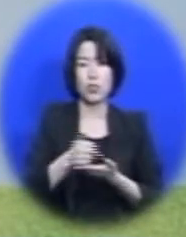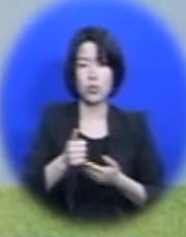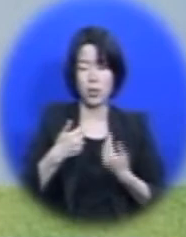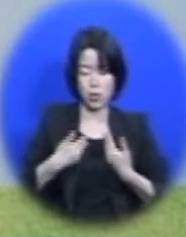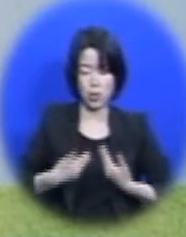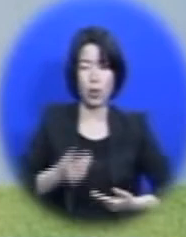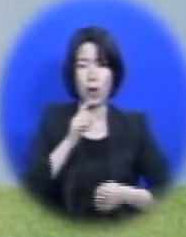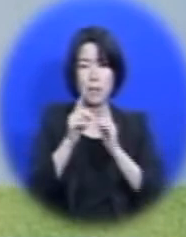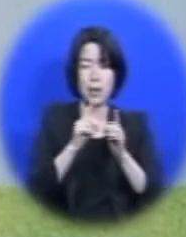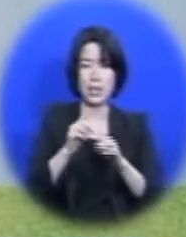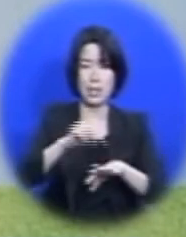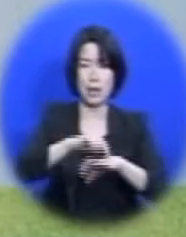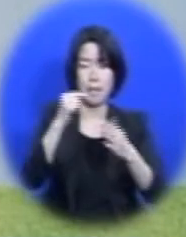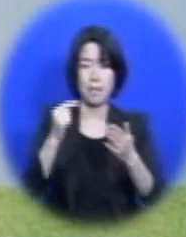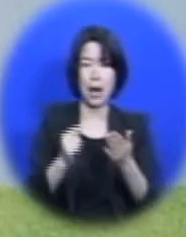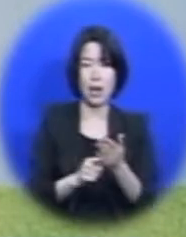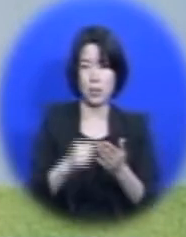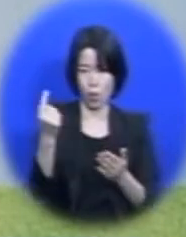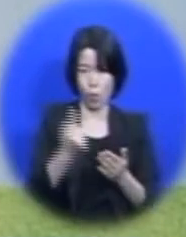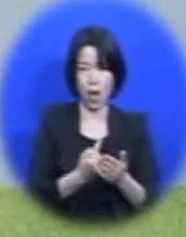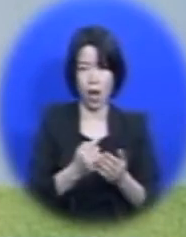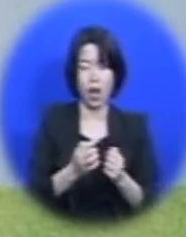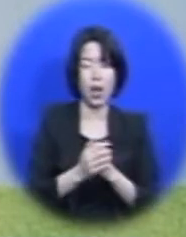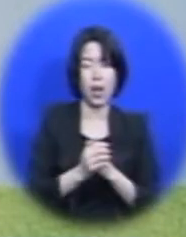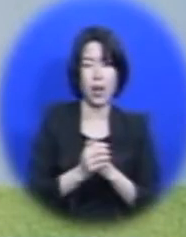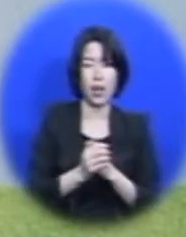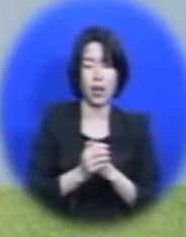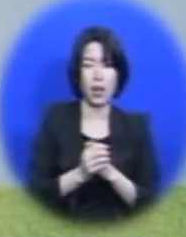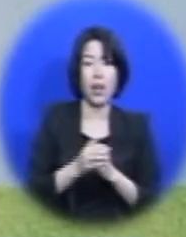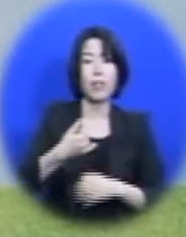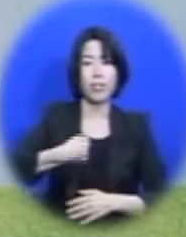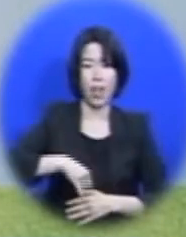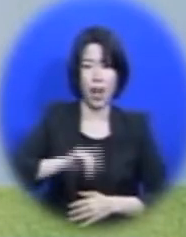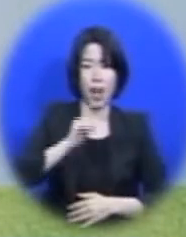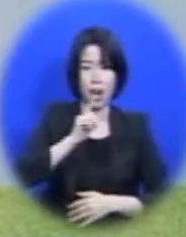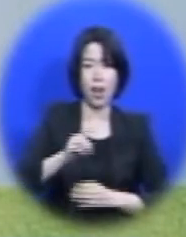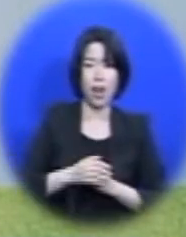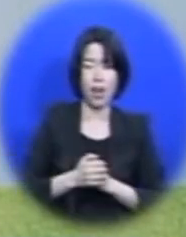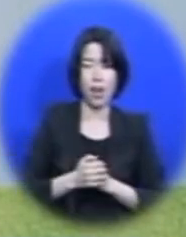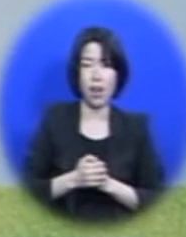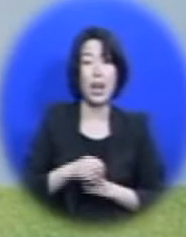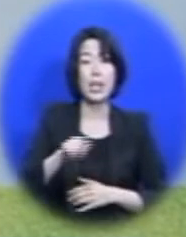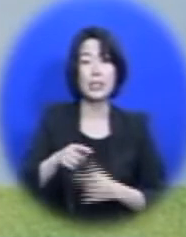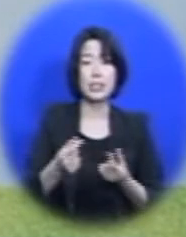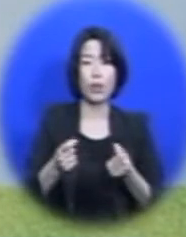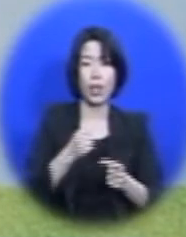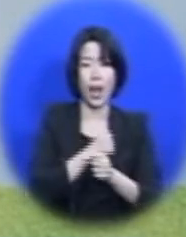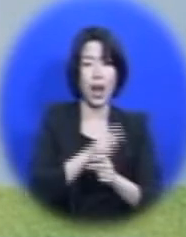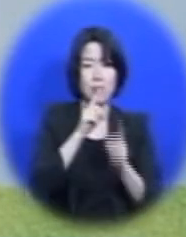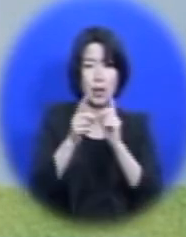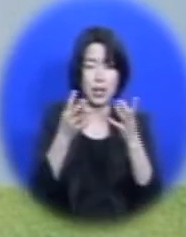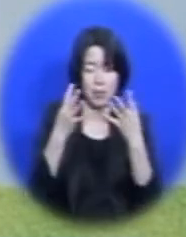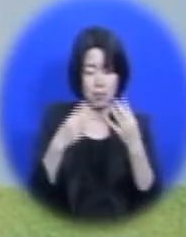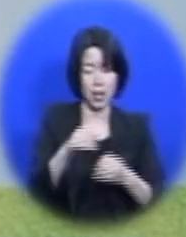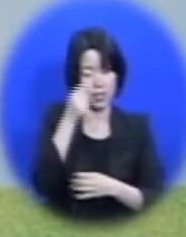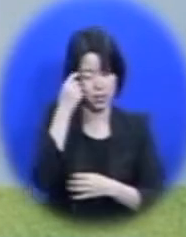말씀이 마음에 와닿더래요. 딸아, 그렇게 할 말이 많다냐.